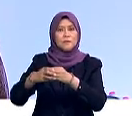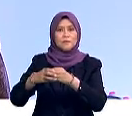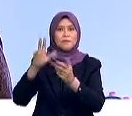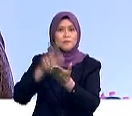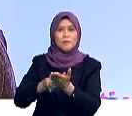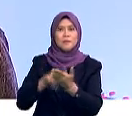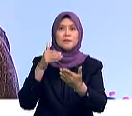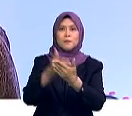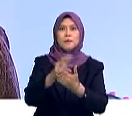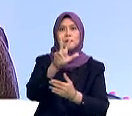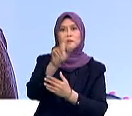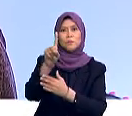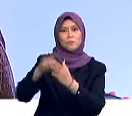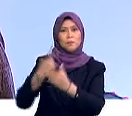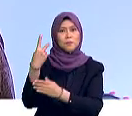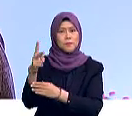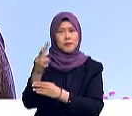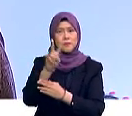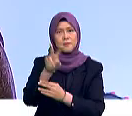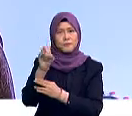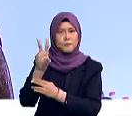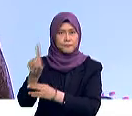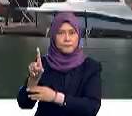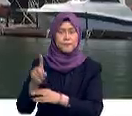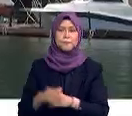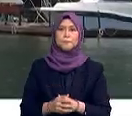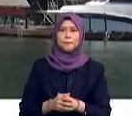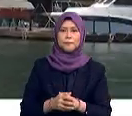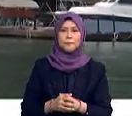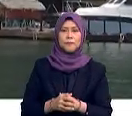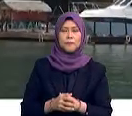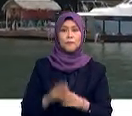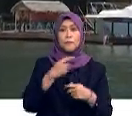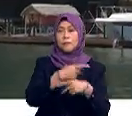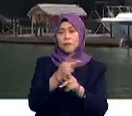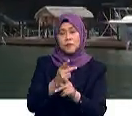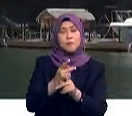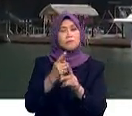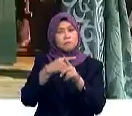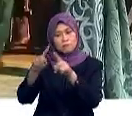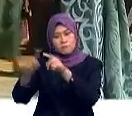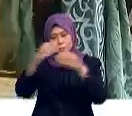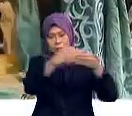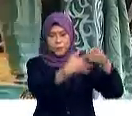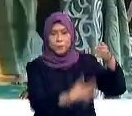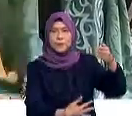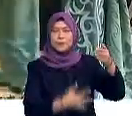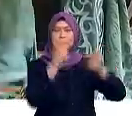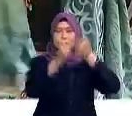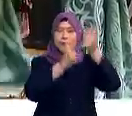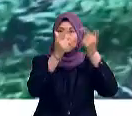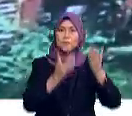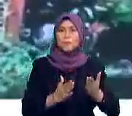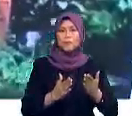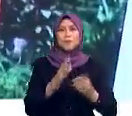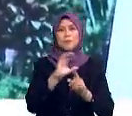sehingga 31 Disember 2021. Antara produk pelancongan disenaraikan ialah Mari-Mari Cultural